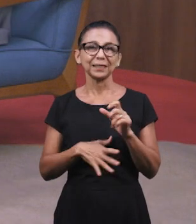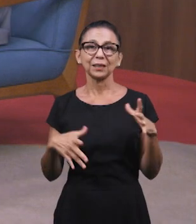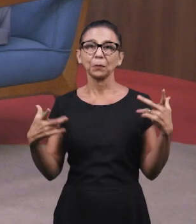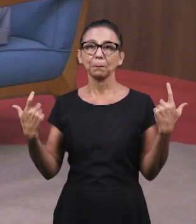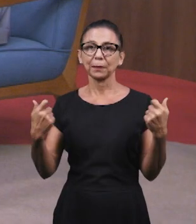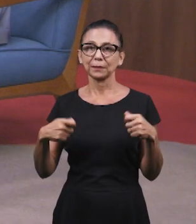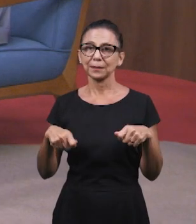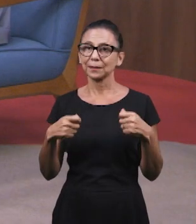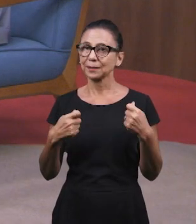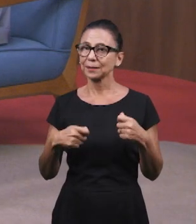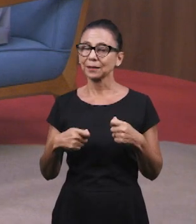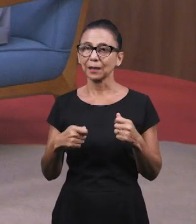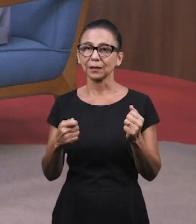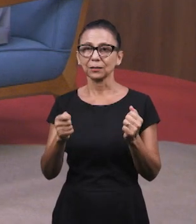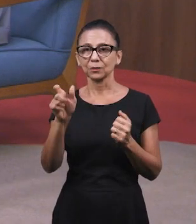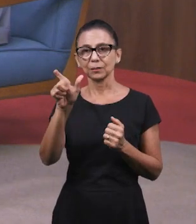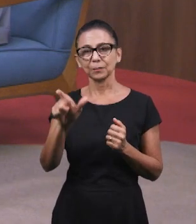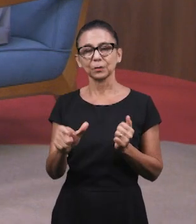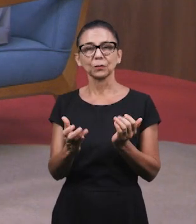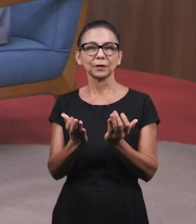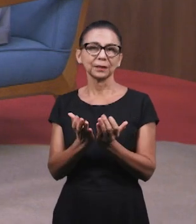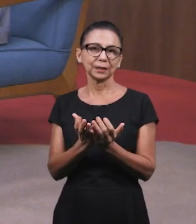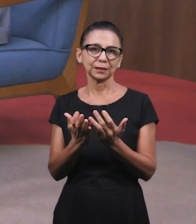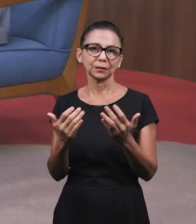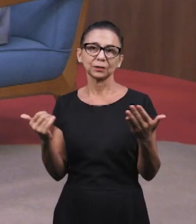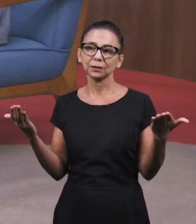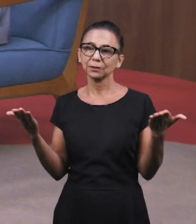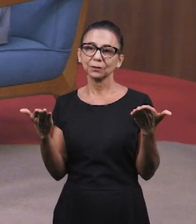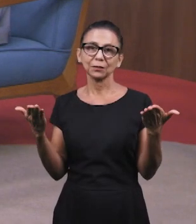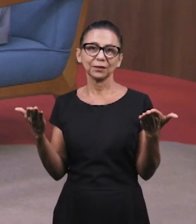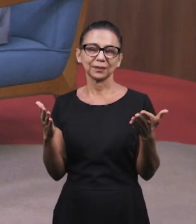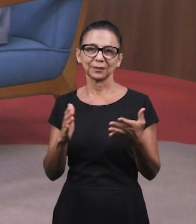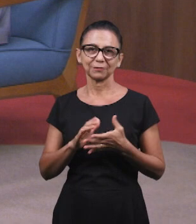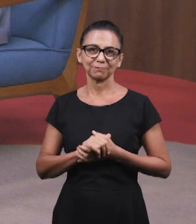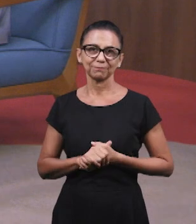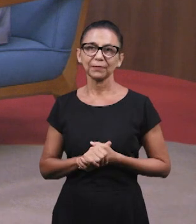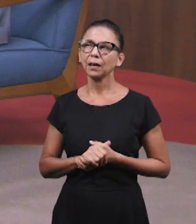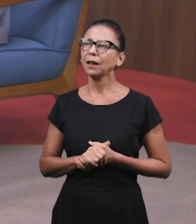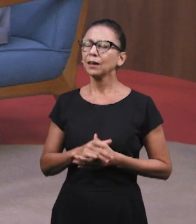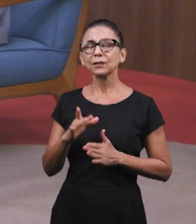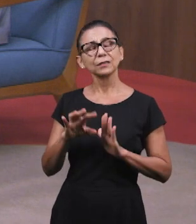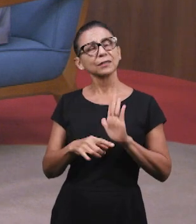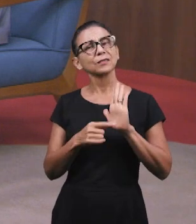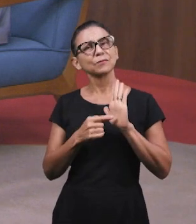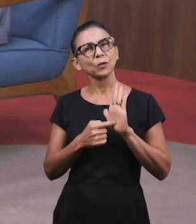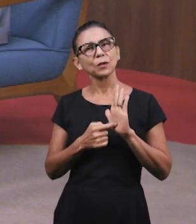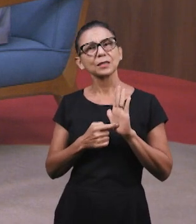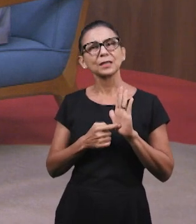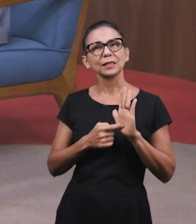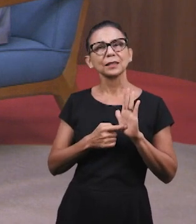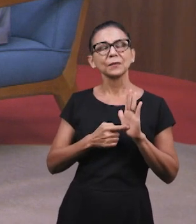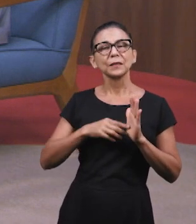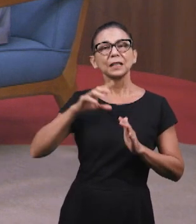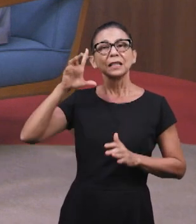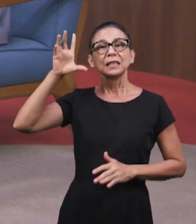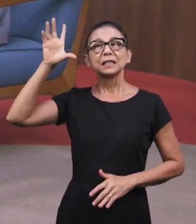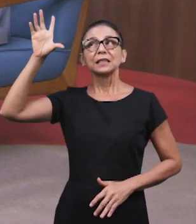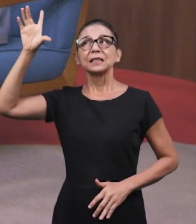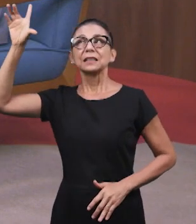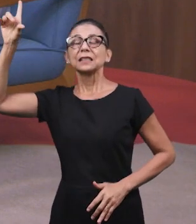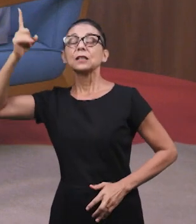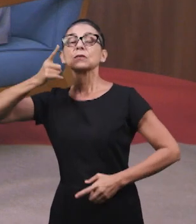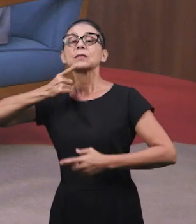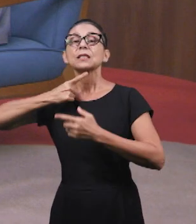heure. Quelle chose merveilleuse. Le texte dit que Dieu veut faire connaître. L'objectif de Dieu, c'est que l'homme